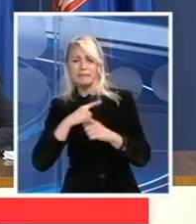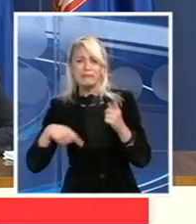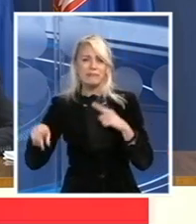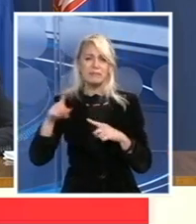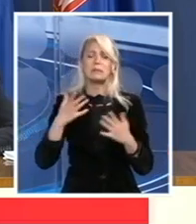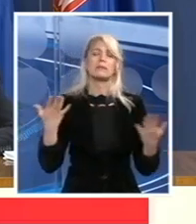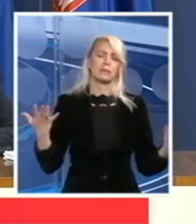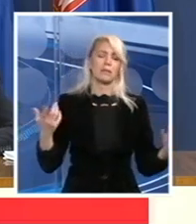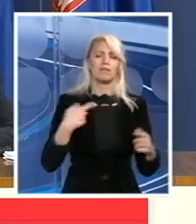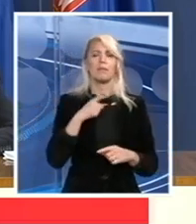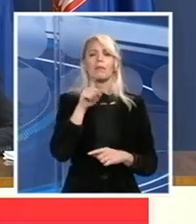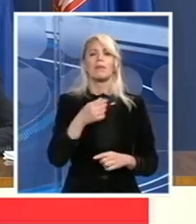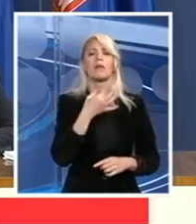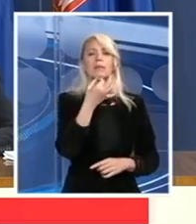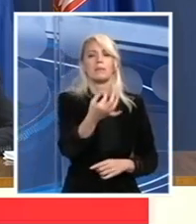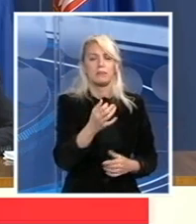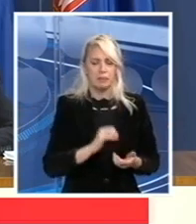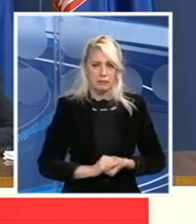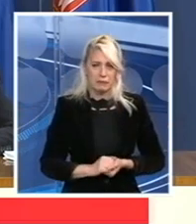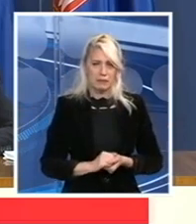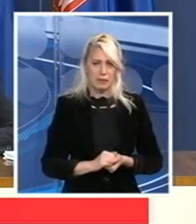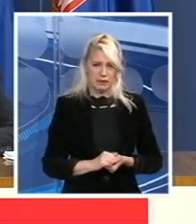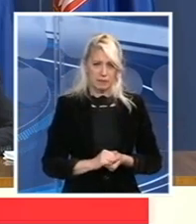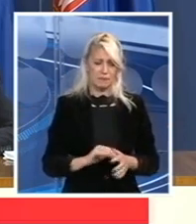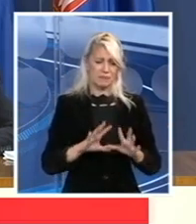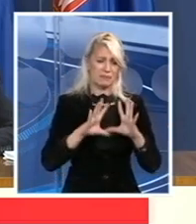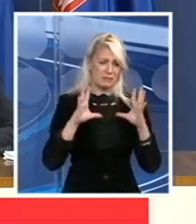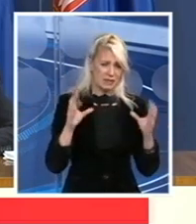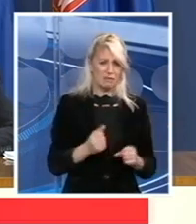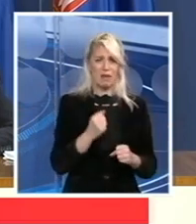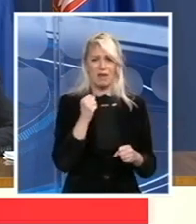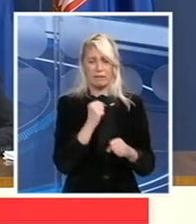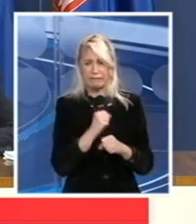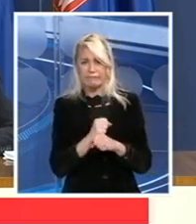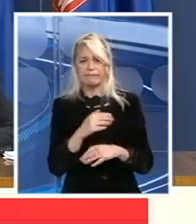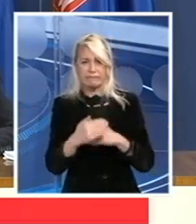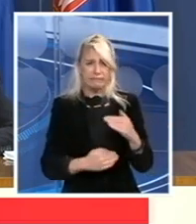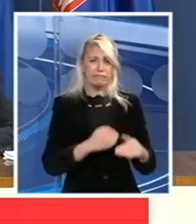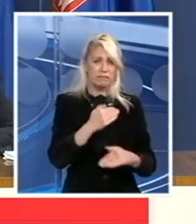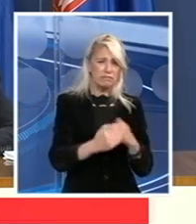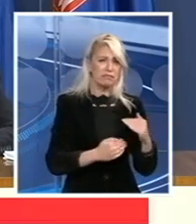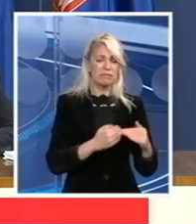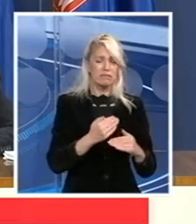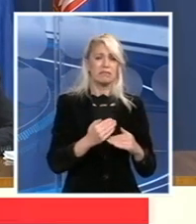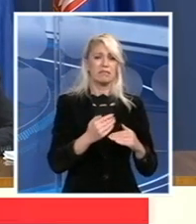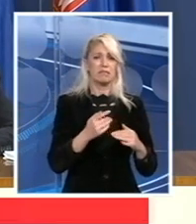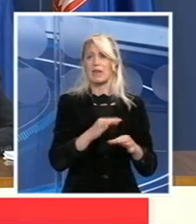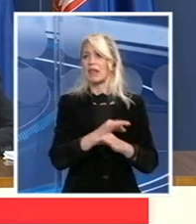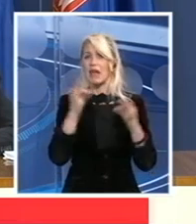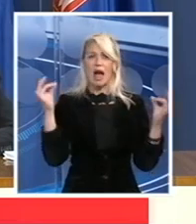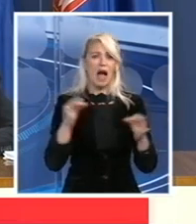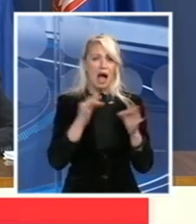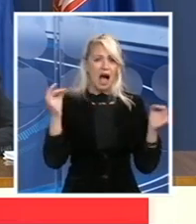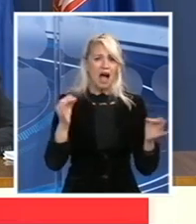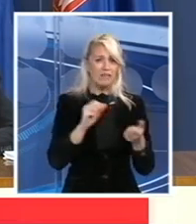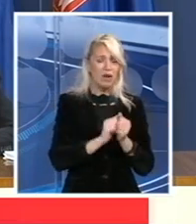vezano za situaciju kada sve ovo radimo transparentno, pokušavamo da damo svi maksimum i onda imamo